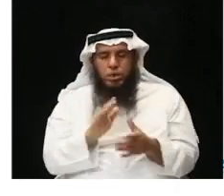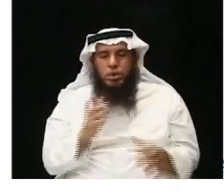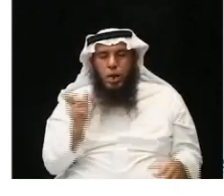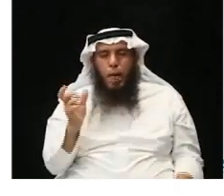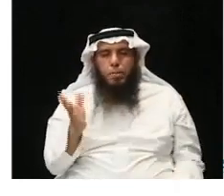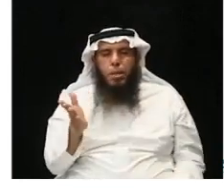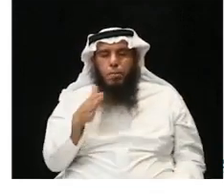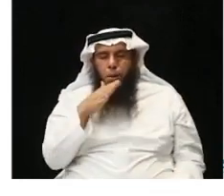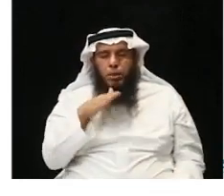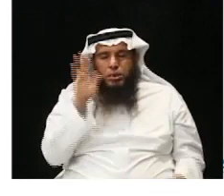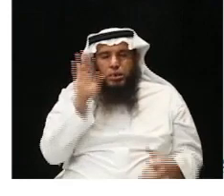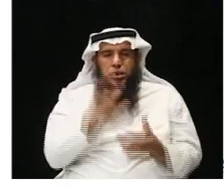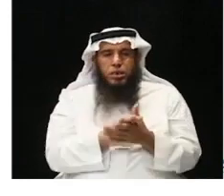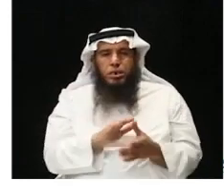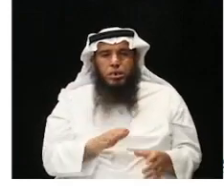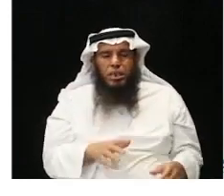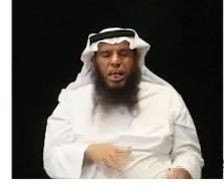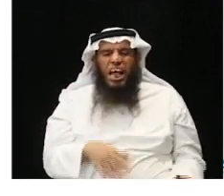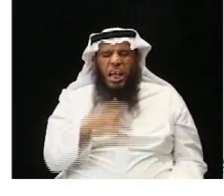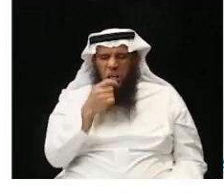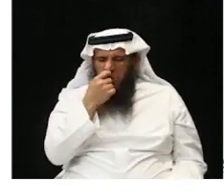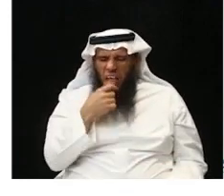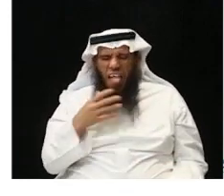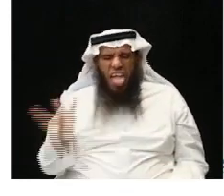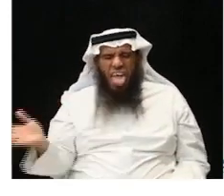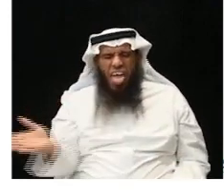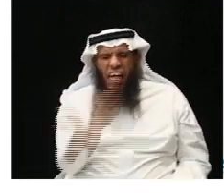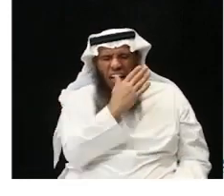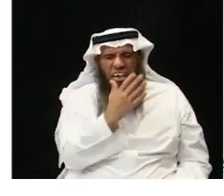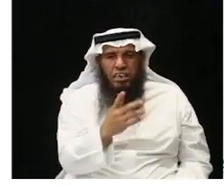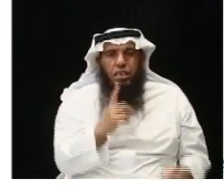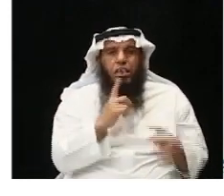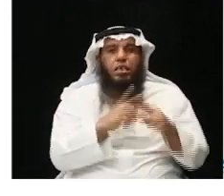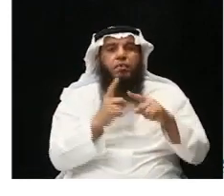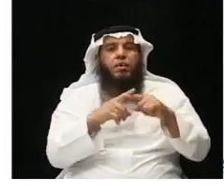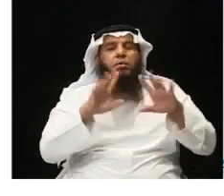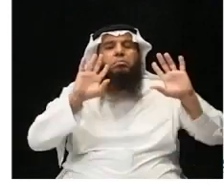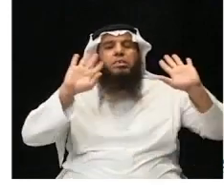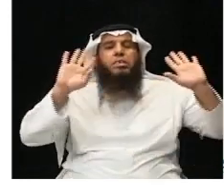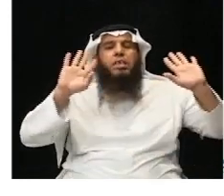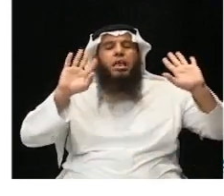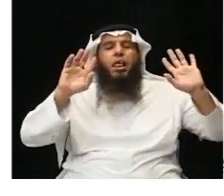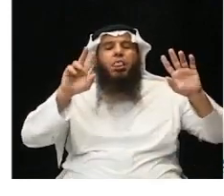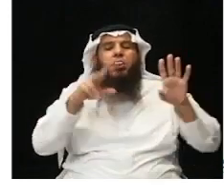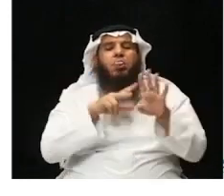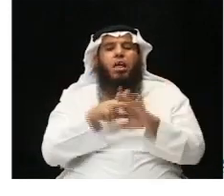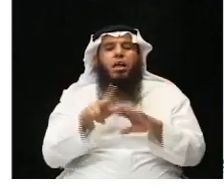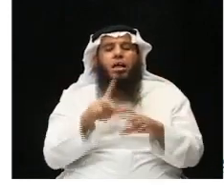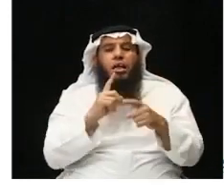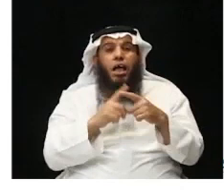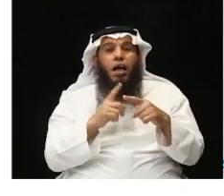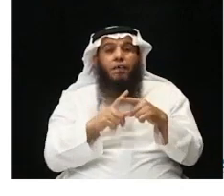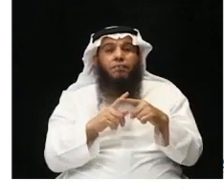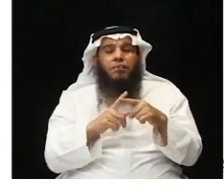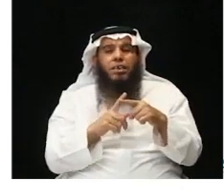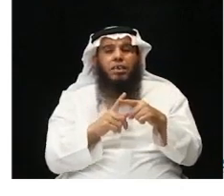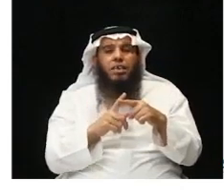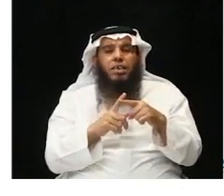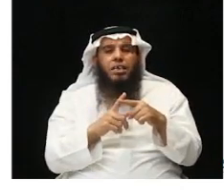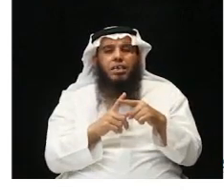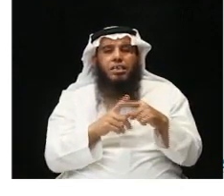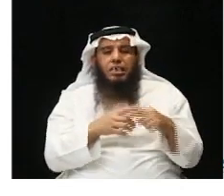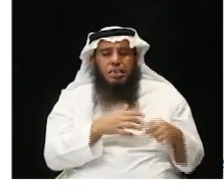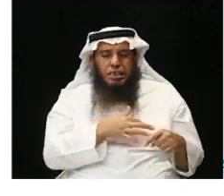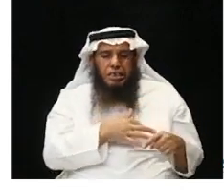الصلاة والسلام، لا يجحد بالقرآن إلا الكفار والظالمين. أن الكفار محفوظ في